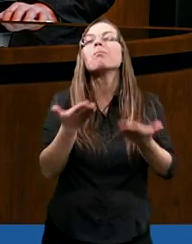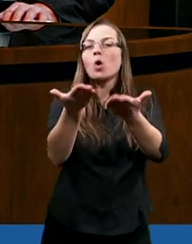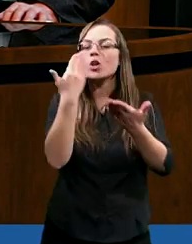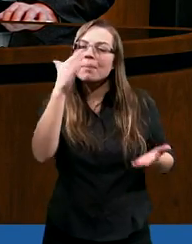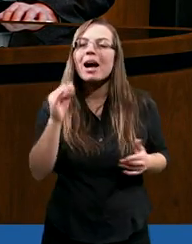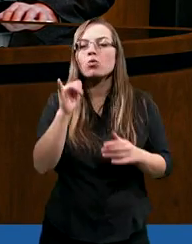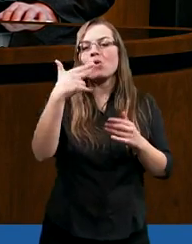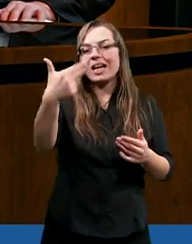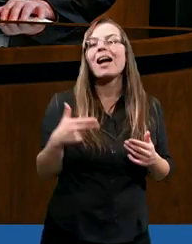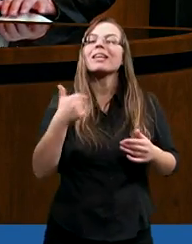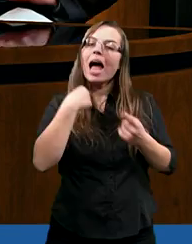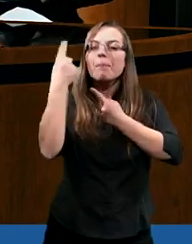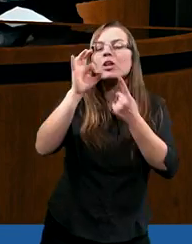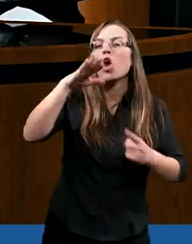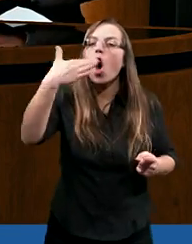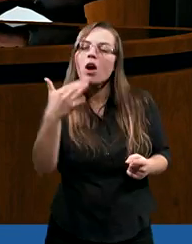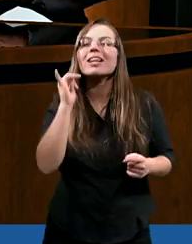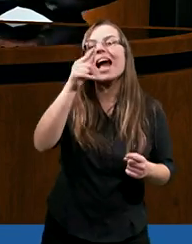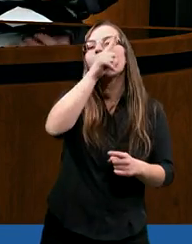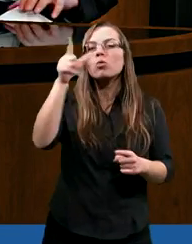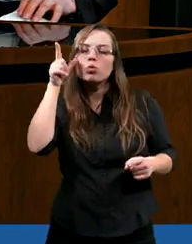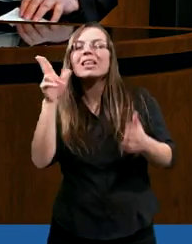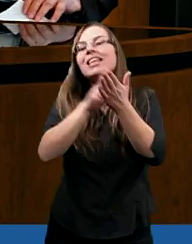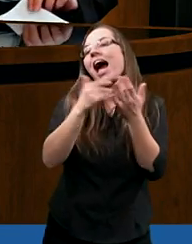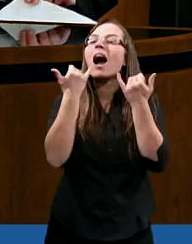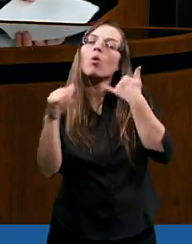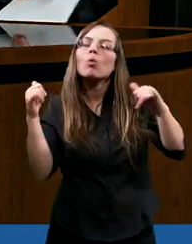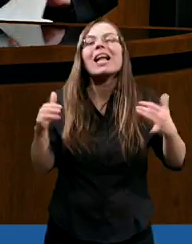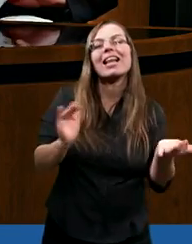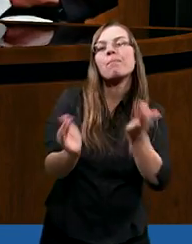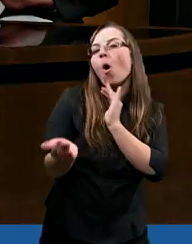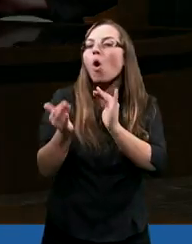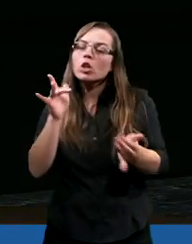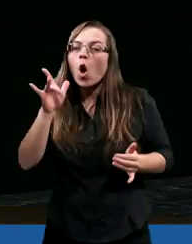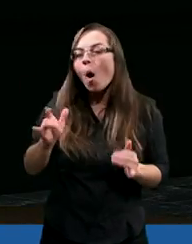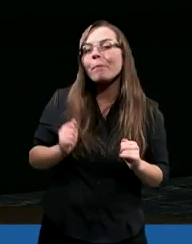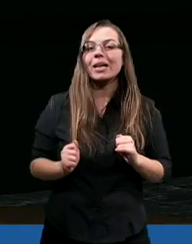bardzo, Julio. Ja myślę o tym, jak ludzie na różne sposoby